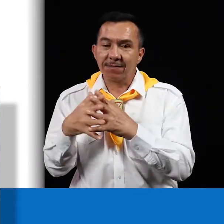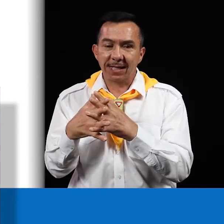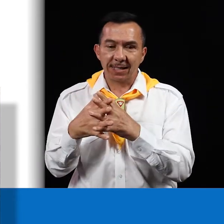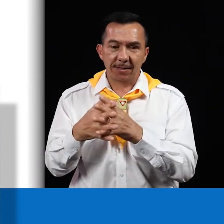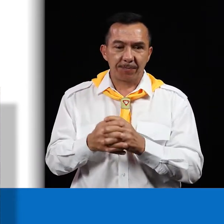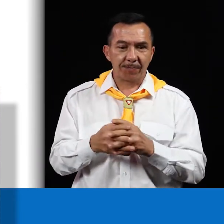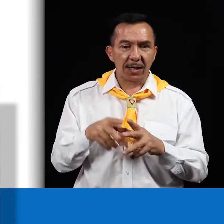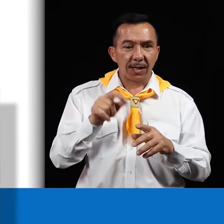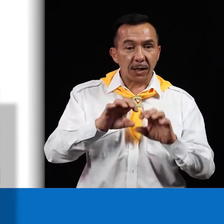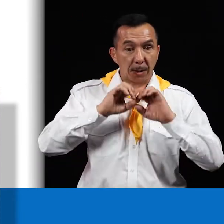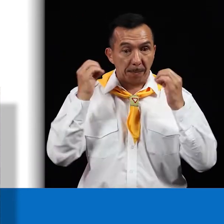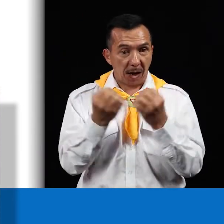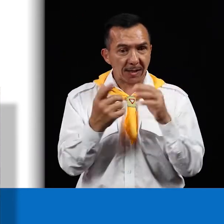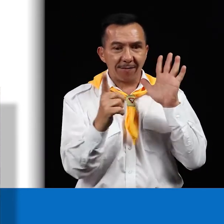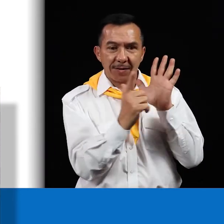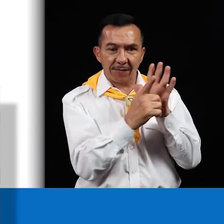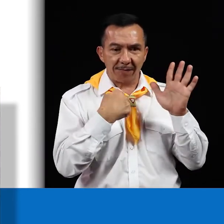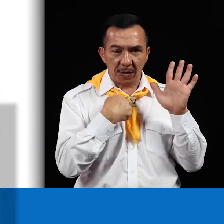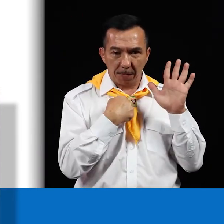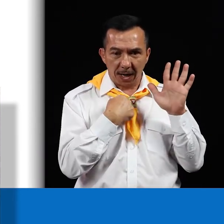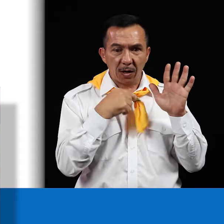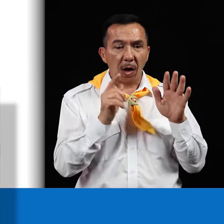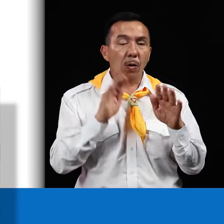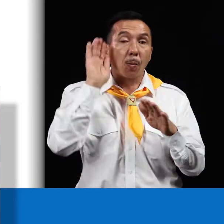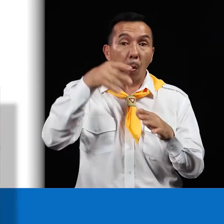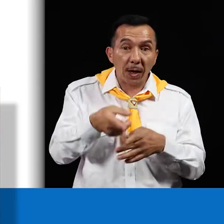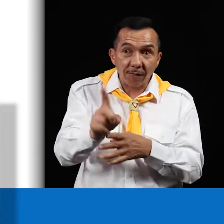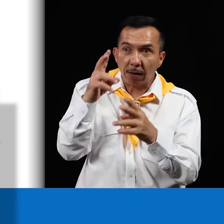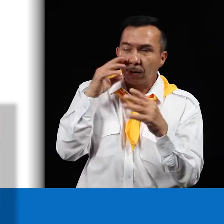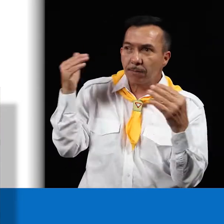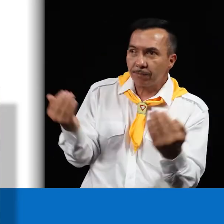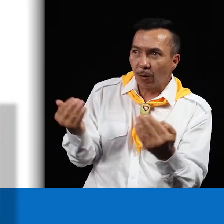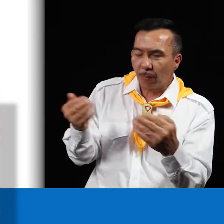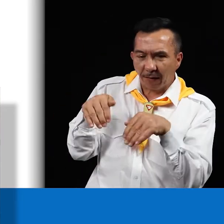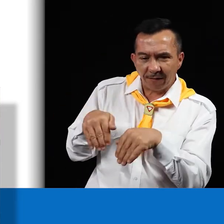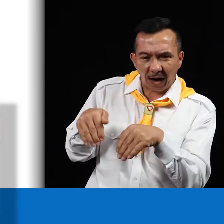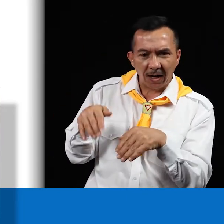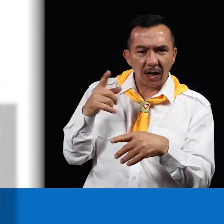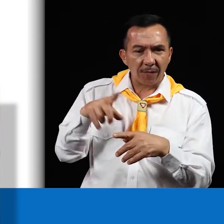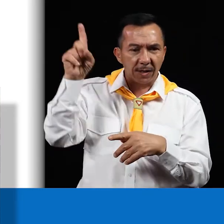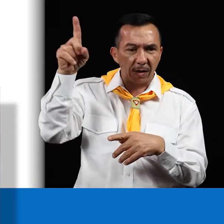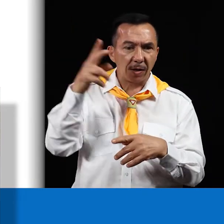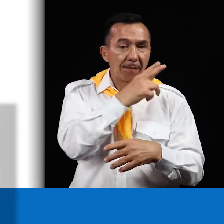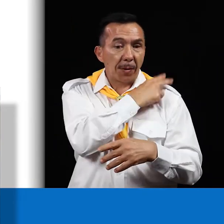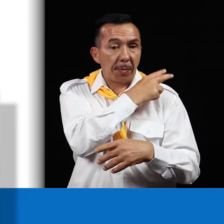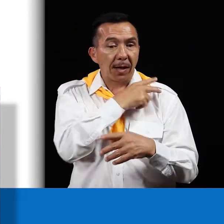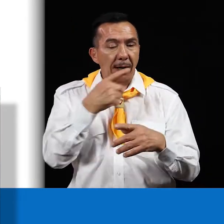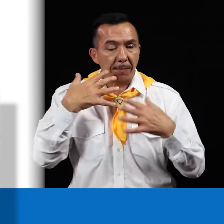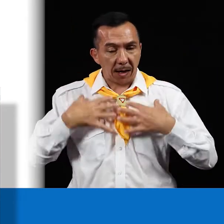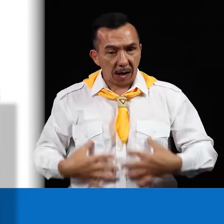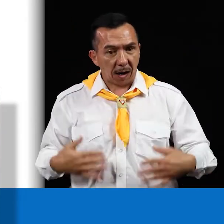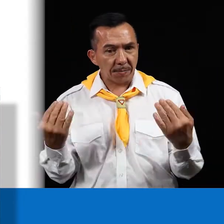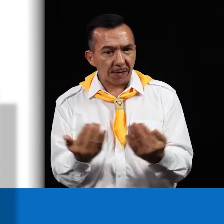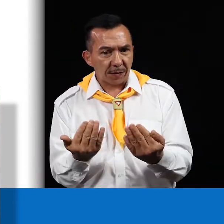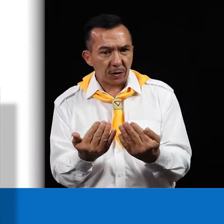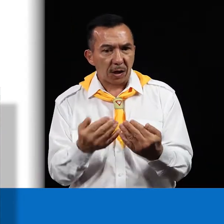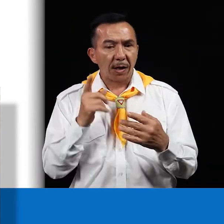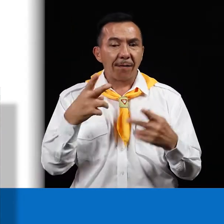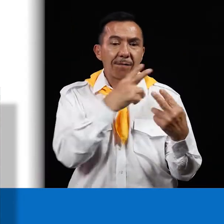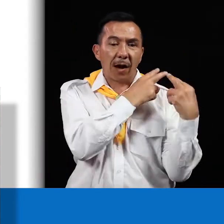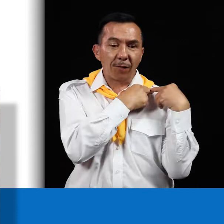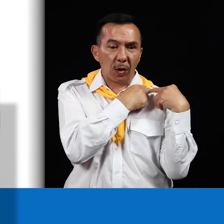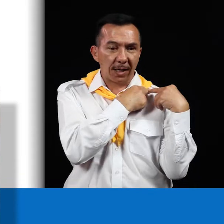van die mens wees. Die Baanbreker wet is vir my om die môre wag te hou, my eerlike plig te doen, vir my liggaam te